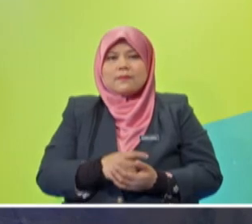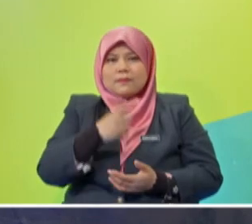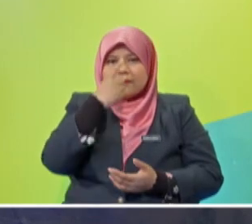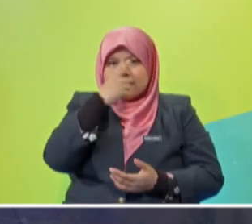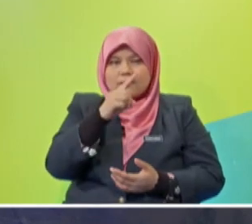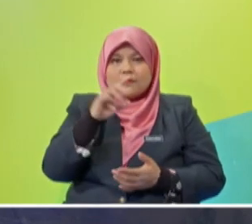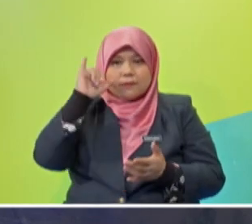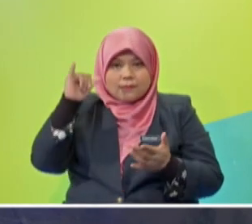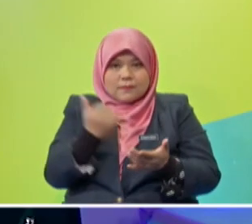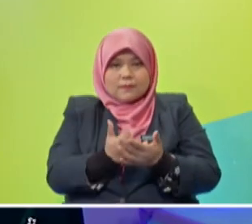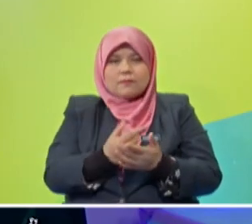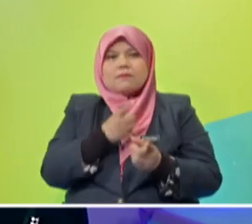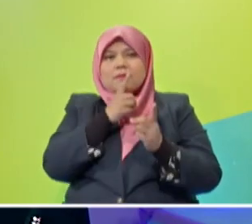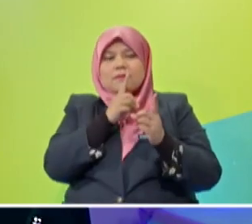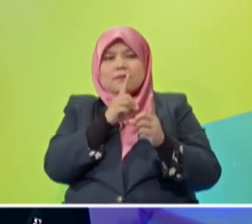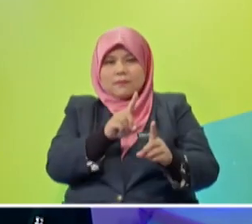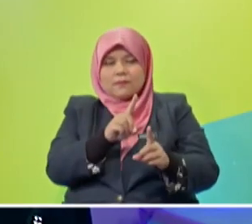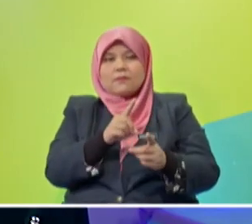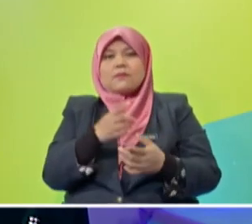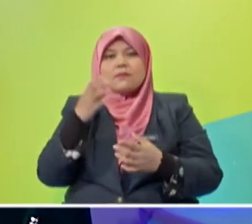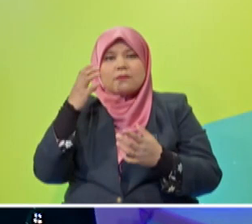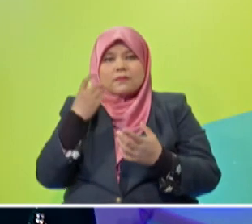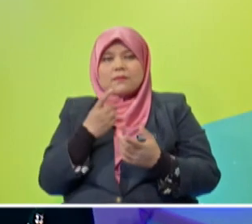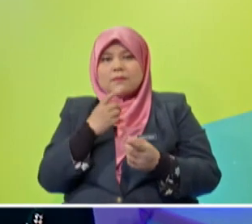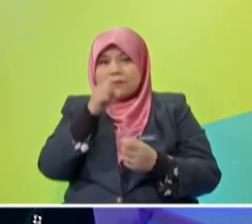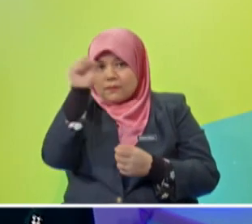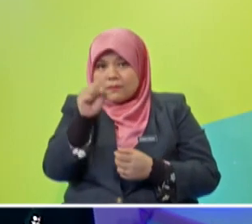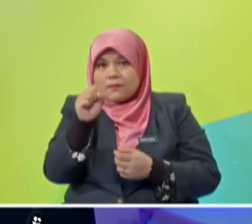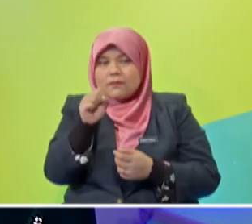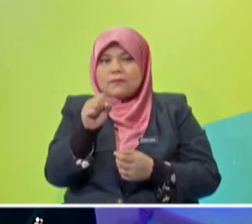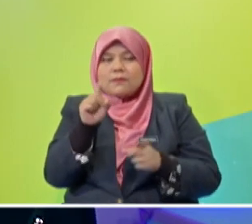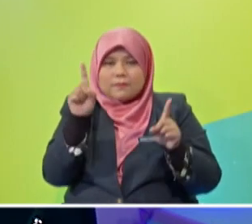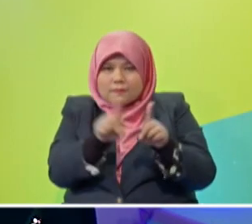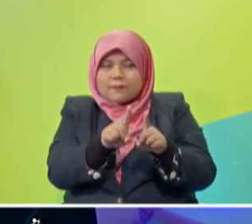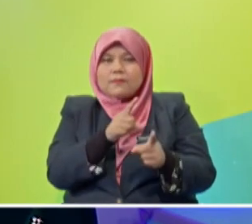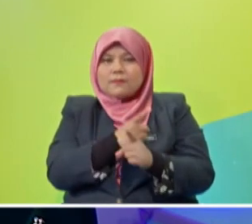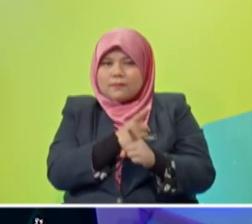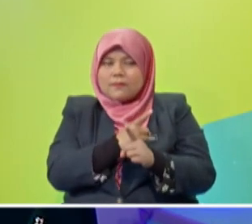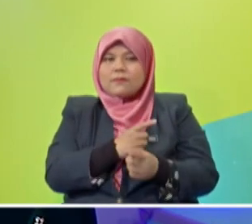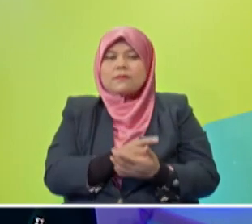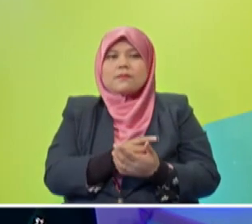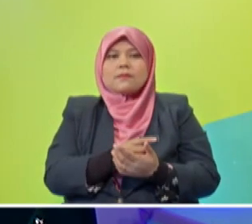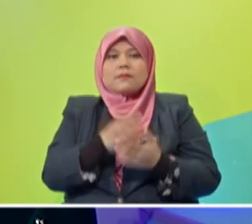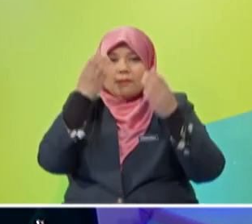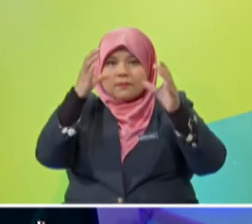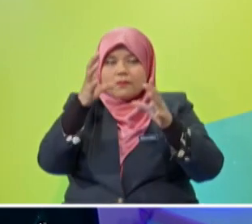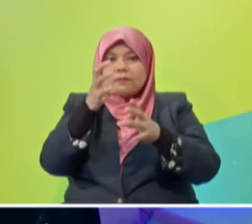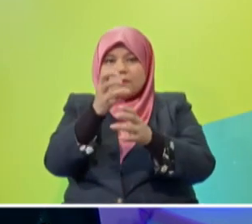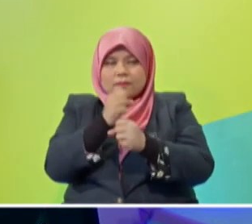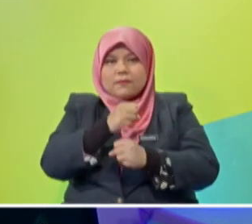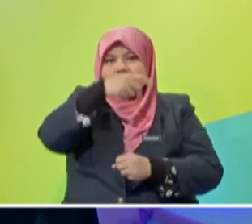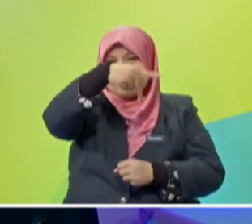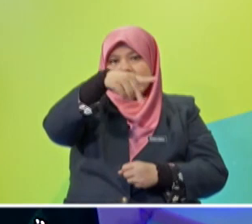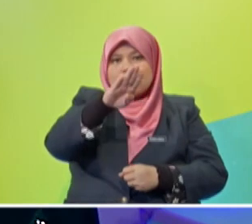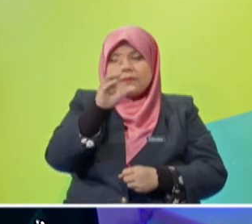segi keyakinan jawab soalan kan dengan ketepatan jawapan. Jadi cikgu dapat bagi markah penuh untuk